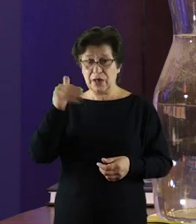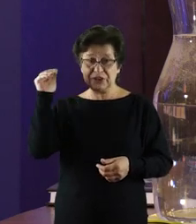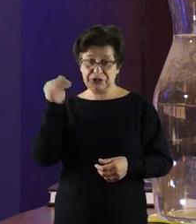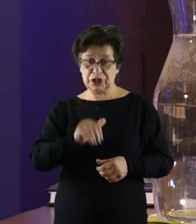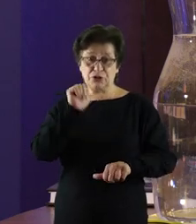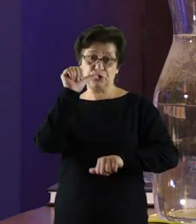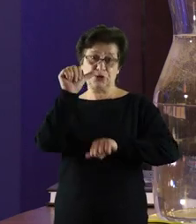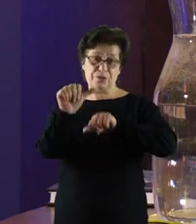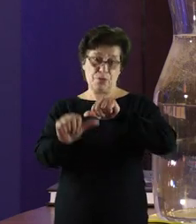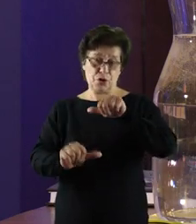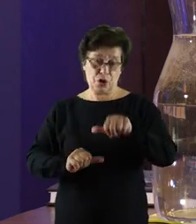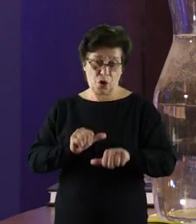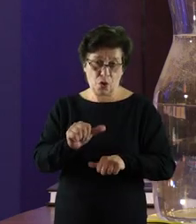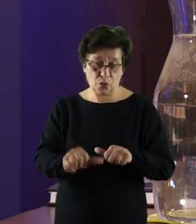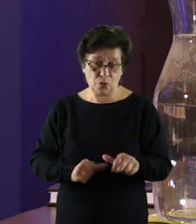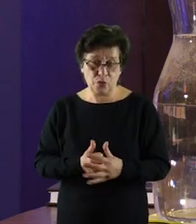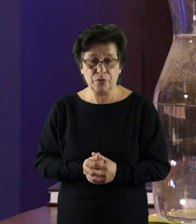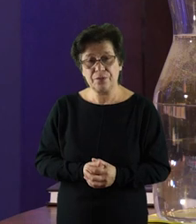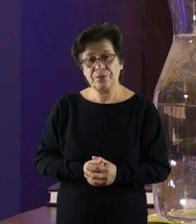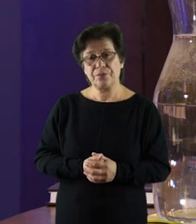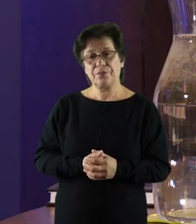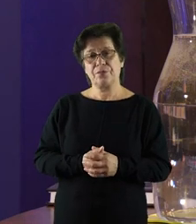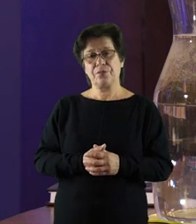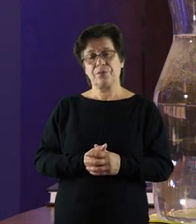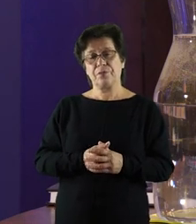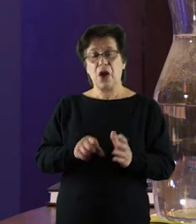więc zaczęłam swoją przygodę literacką